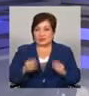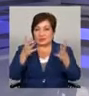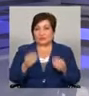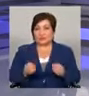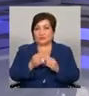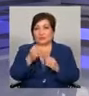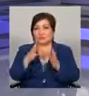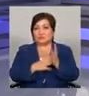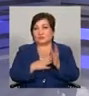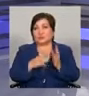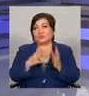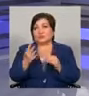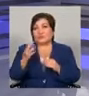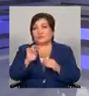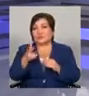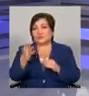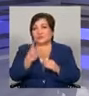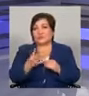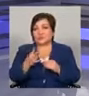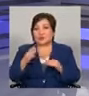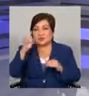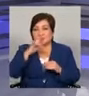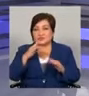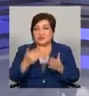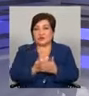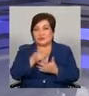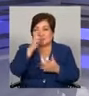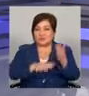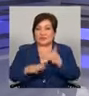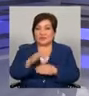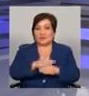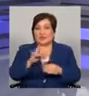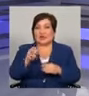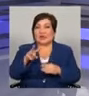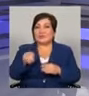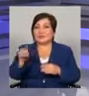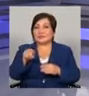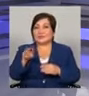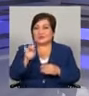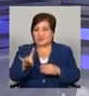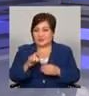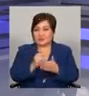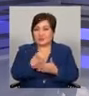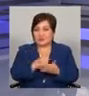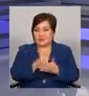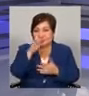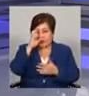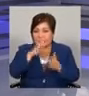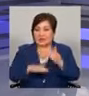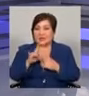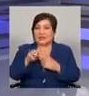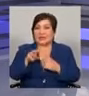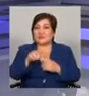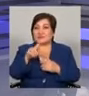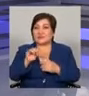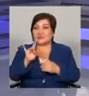маусымның 4-інде Қазақстанның жаңа мемлекеттік рәміздері алғаш рет бекітілген болатын. Мемлекеттік рәміздер күні қарсаңында алматылық байкерлер